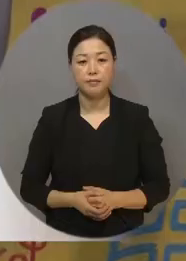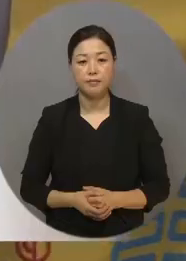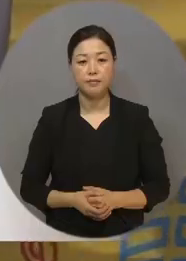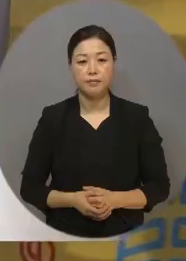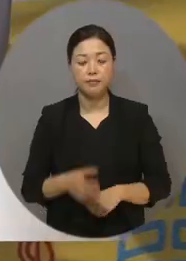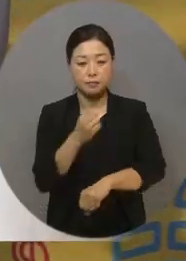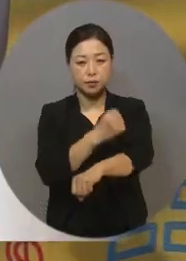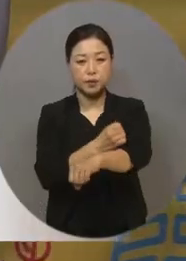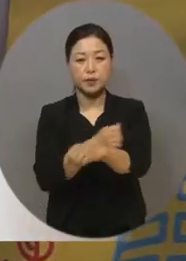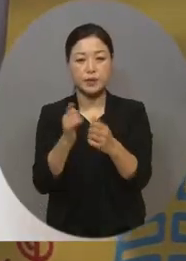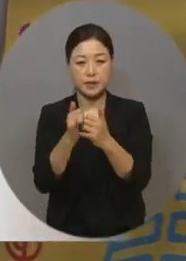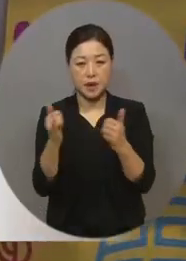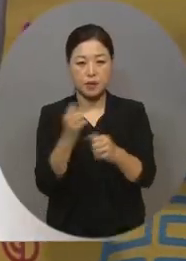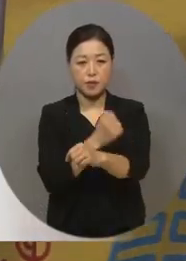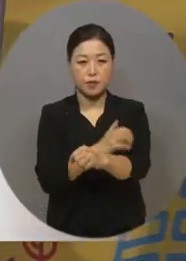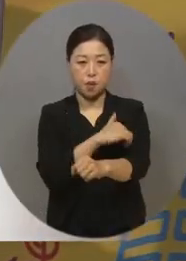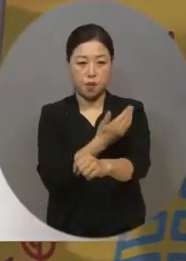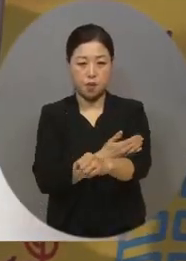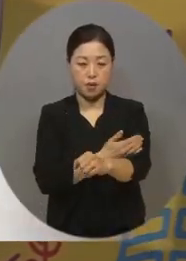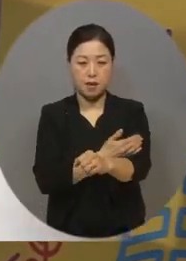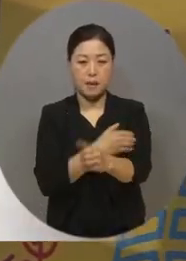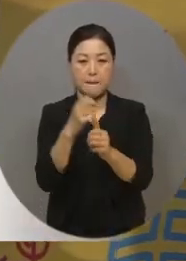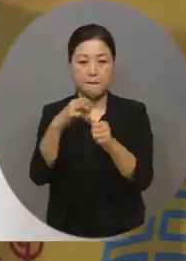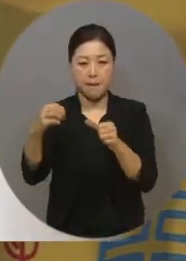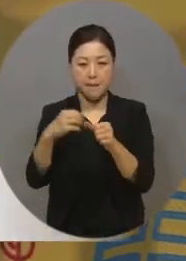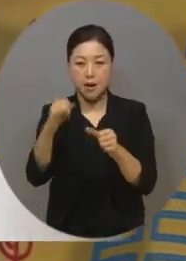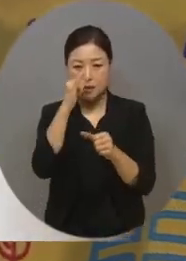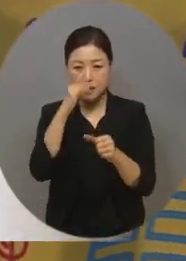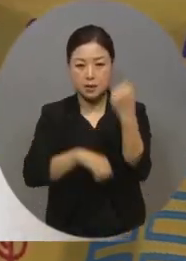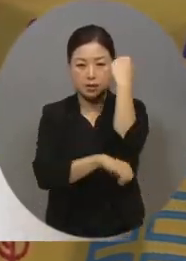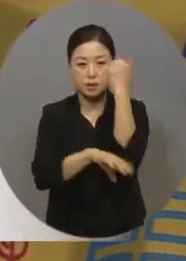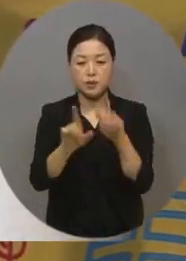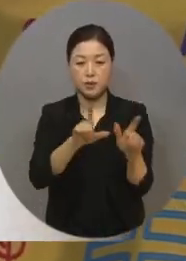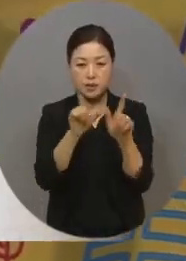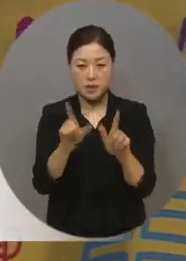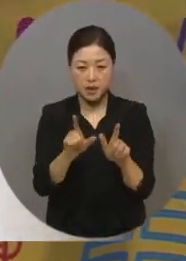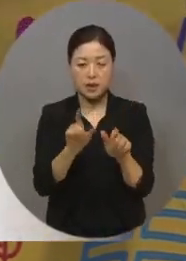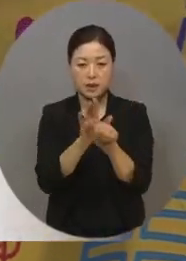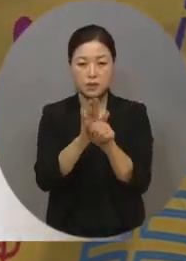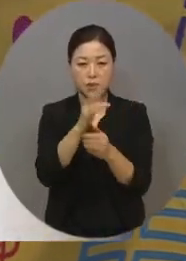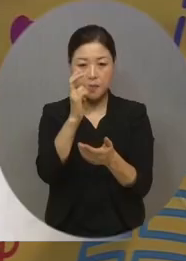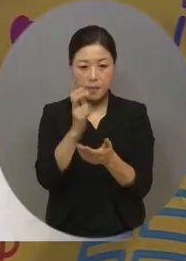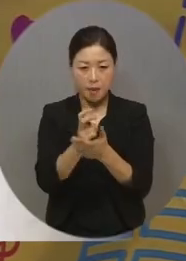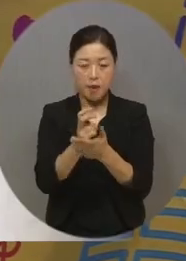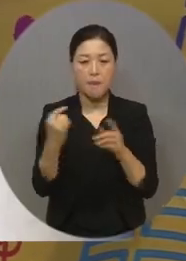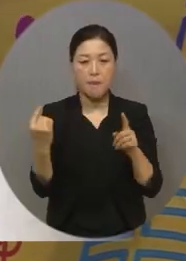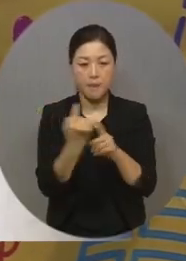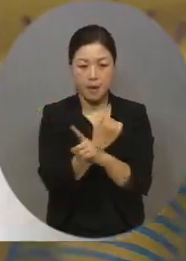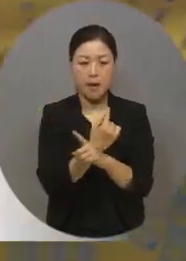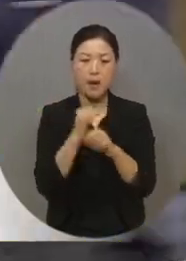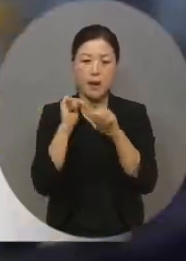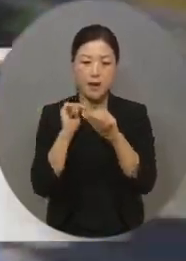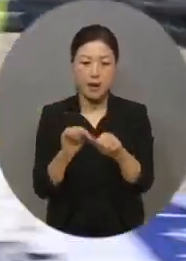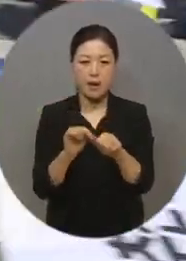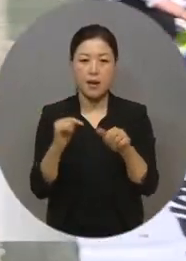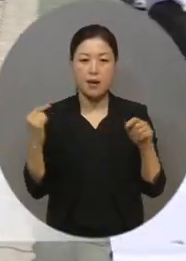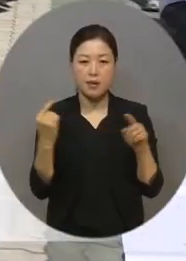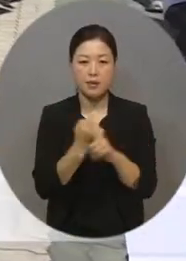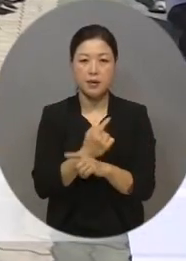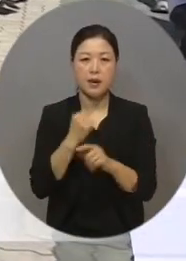노동자의 노동권을 잘 사먹는 기초생활보장법 즉각 개정하라!